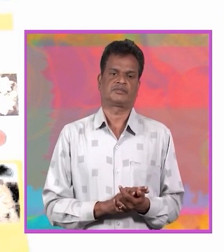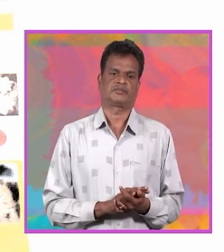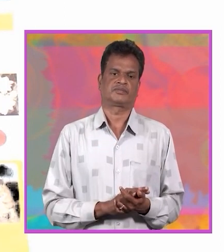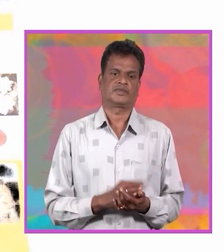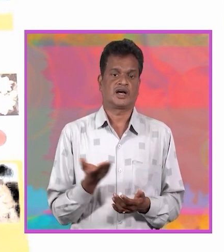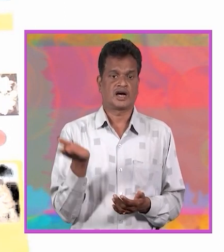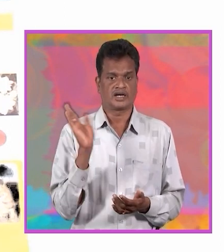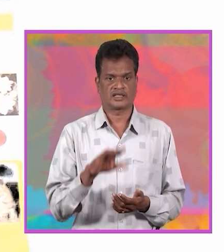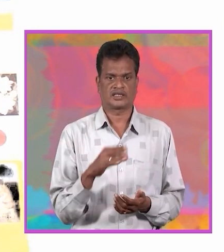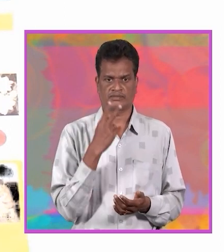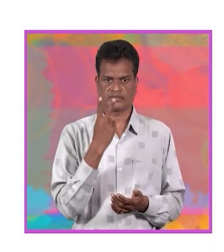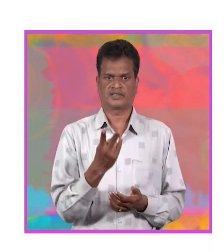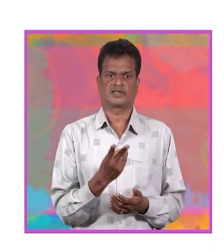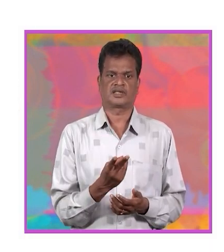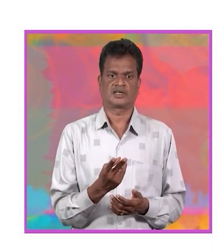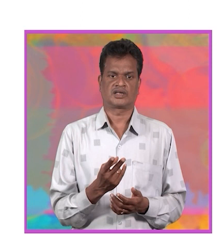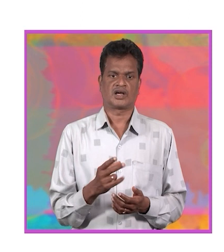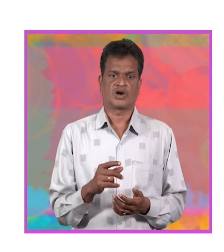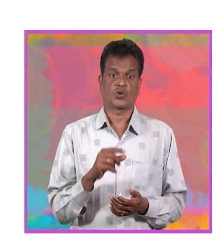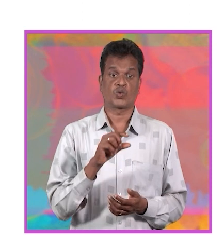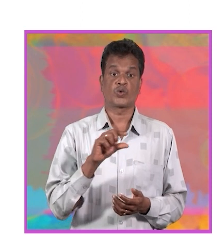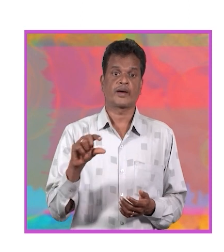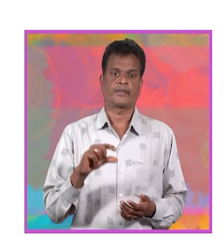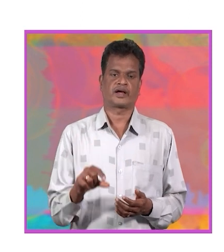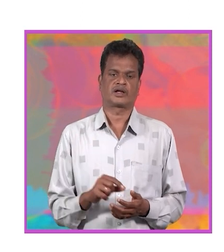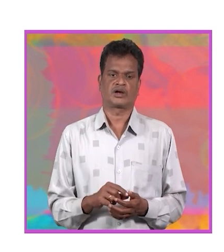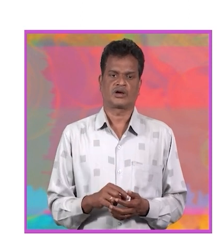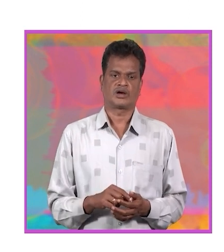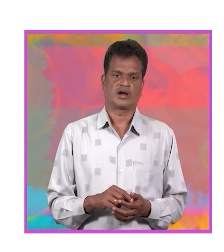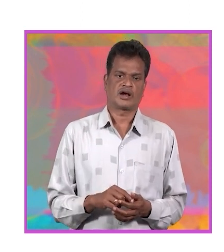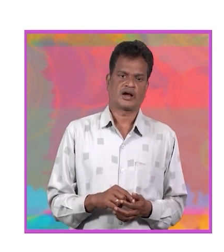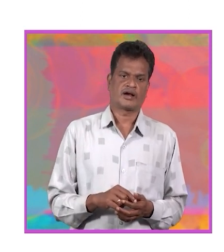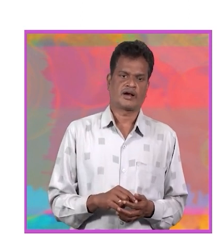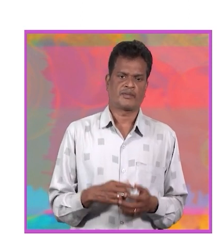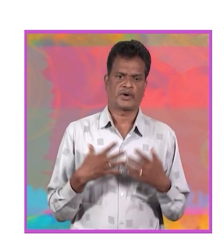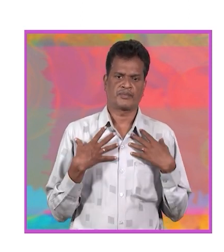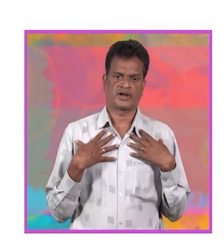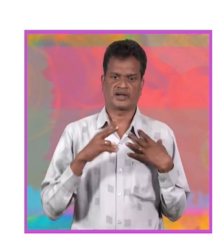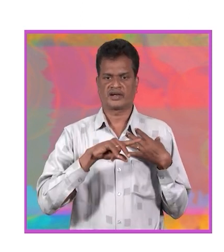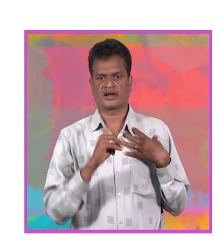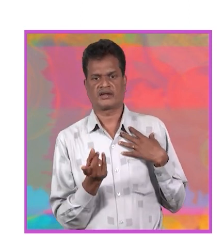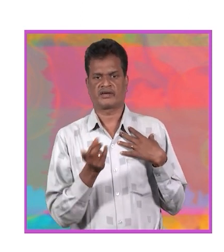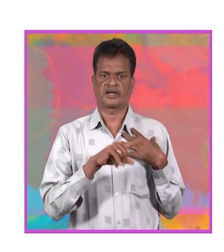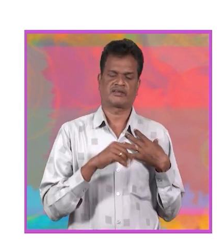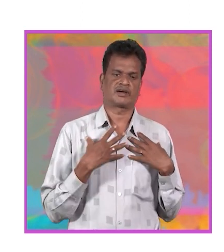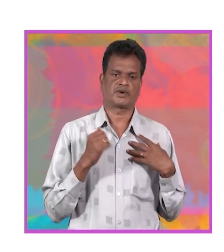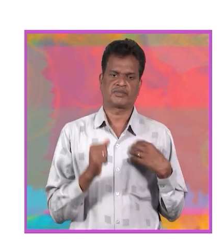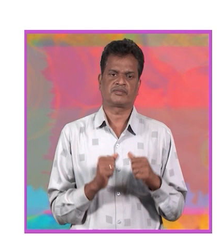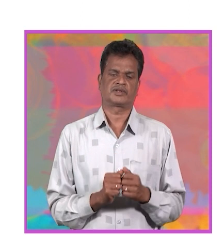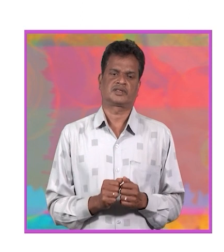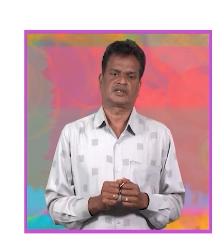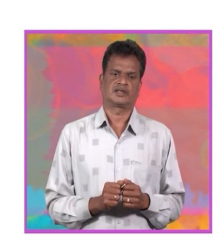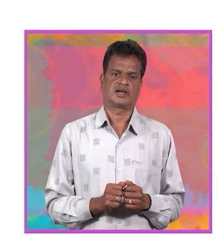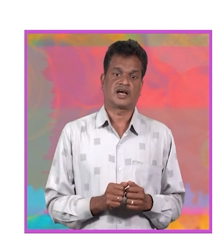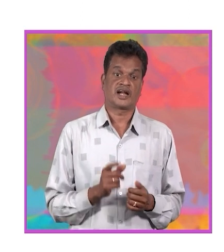அதற்கடுத்து பார்த்தீங்கன்னா குணப்பெயர். குணம் என்பது பண்பின் அடிப்படையில் தோன்றக்கூடியது. பண்பு என்பது